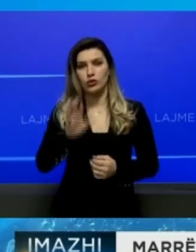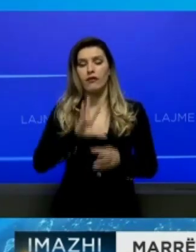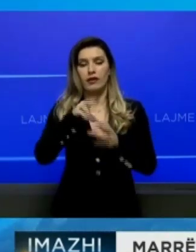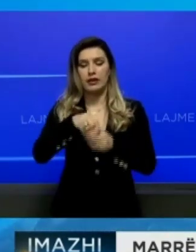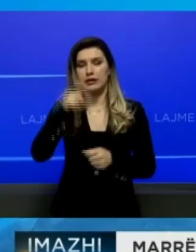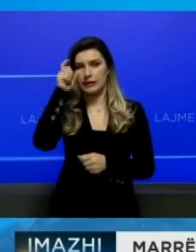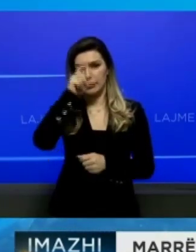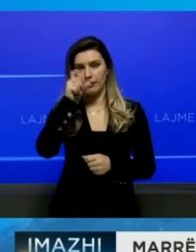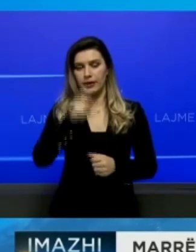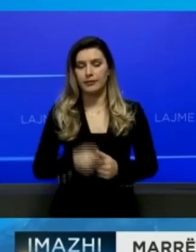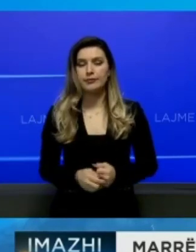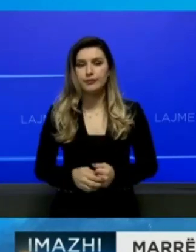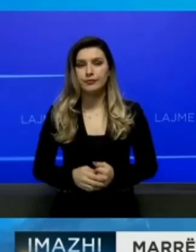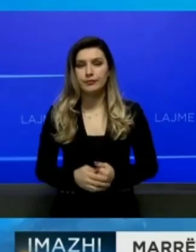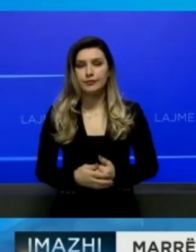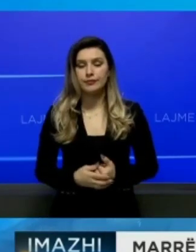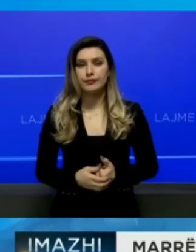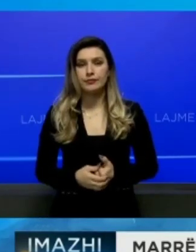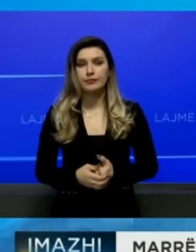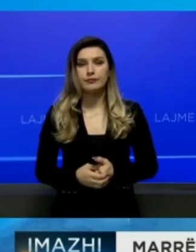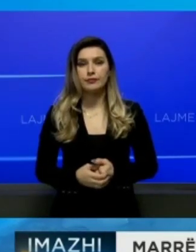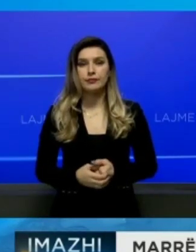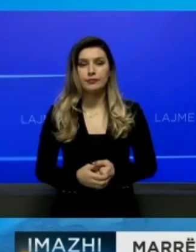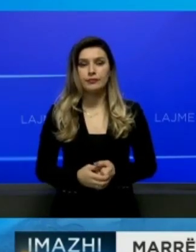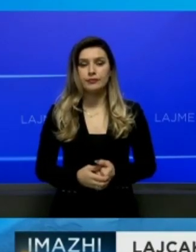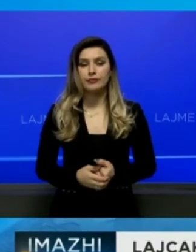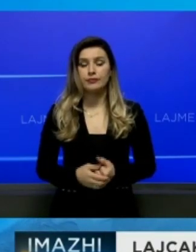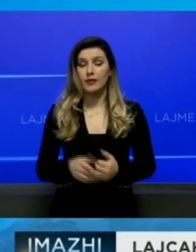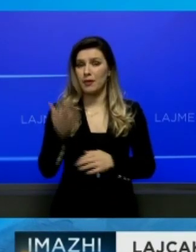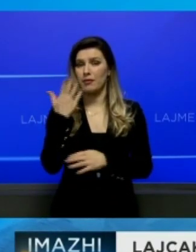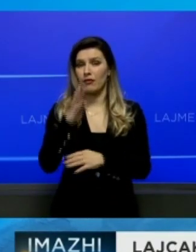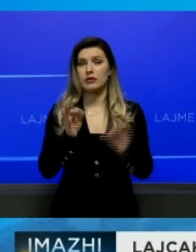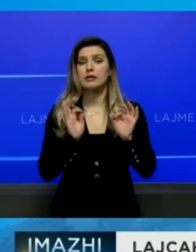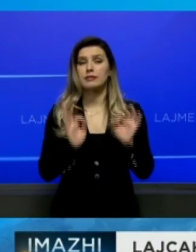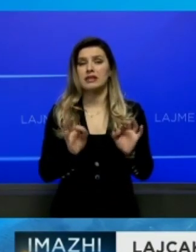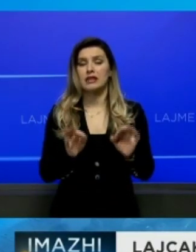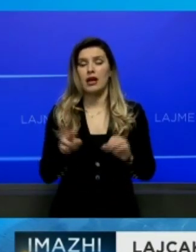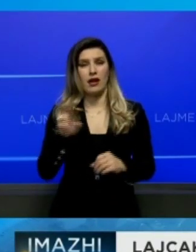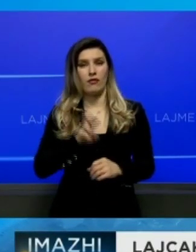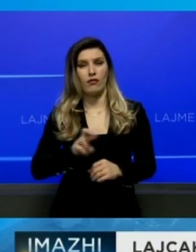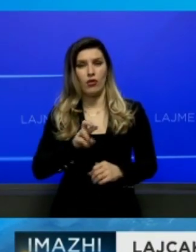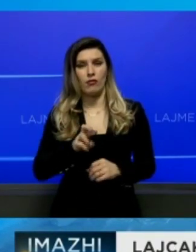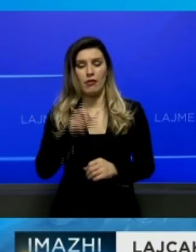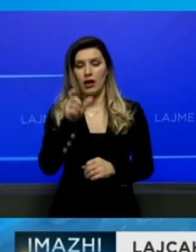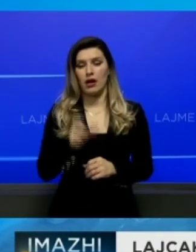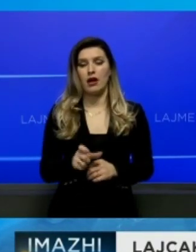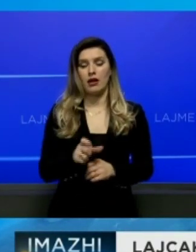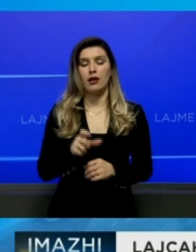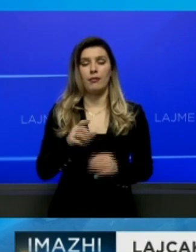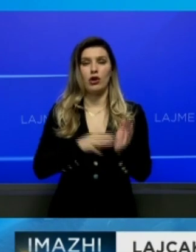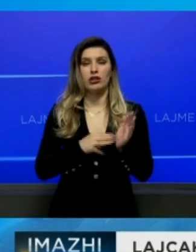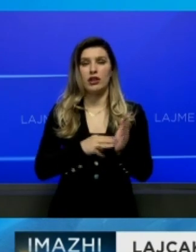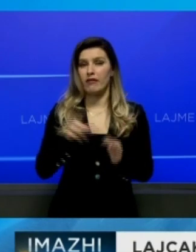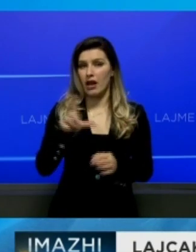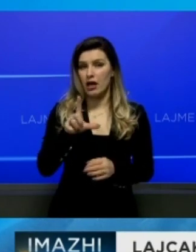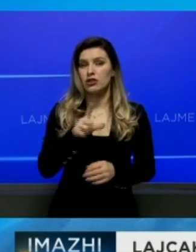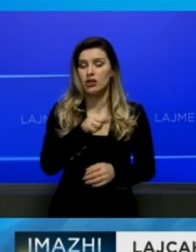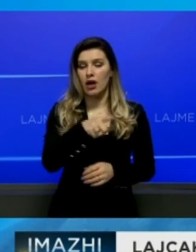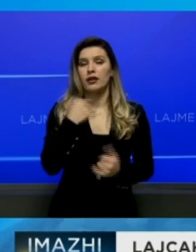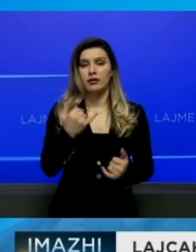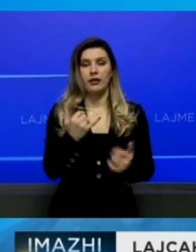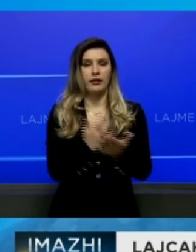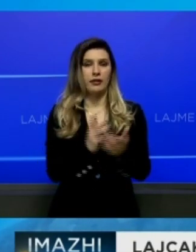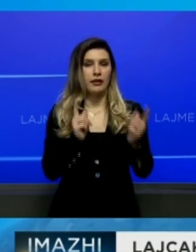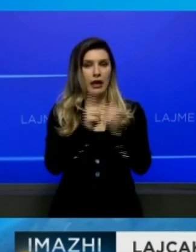Serbis Petar Petković. E përfaqësuesi special i BE-s për dialogun Kosovë-Serbi Miroslav Lajçak ka